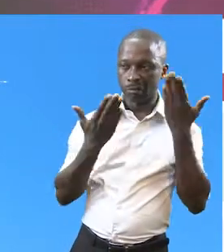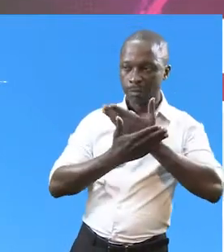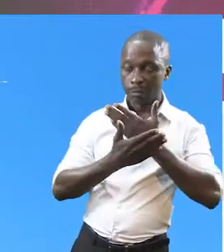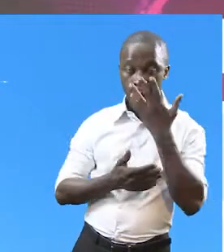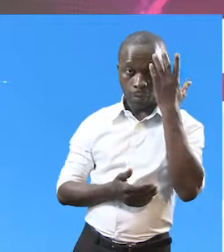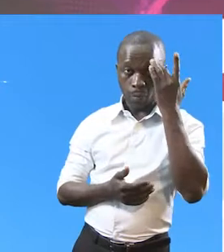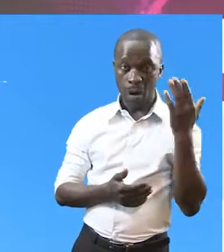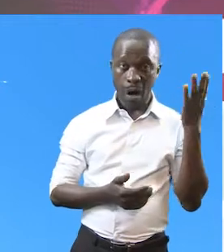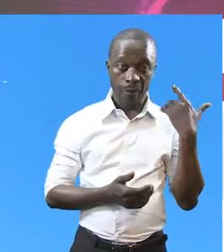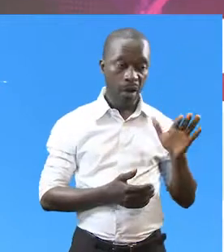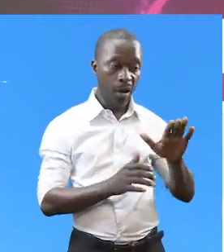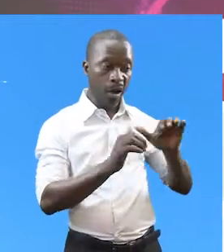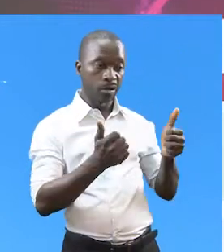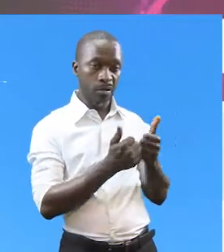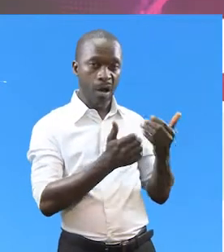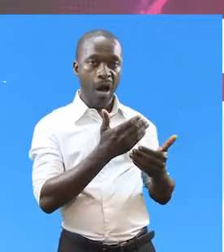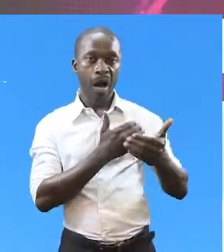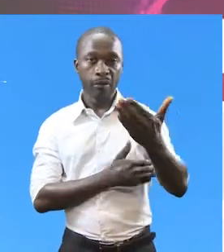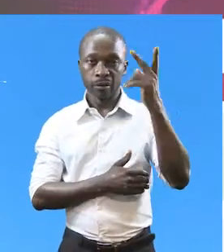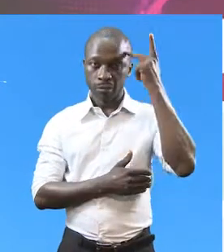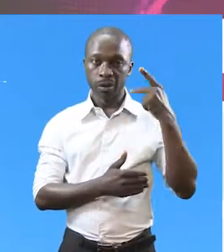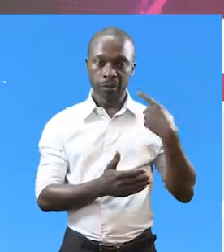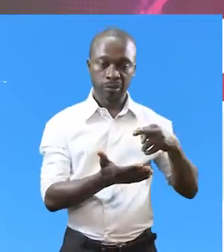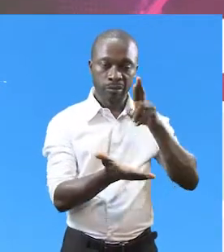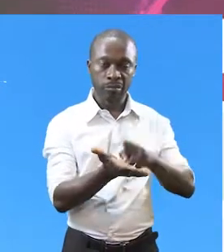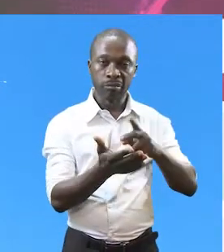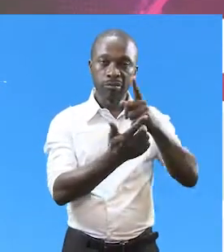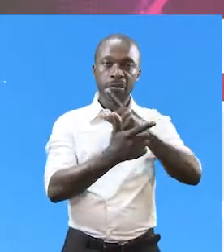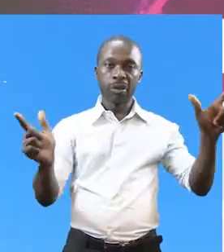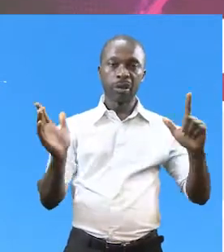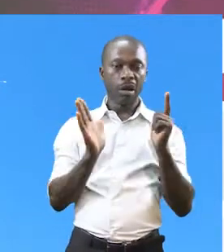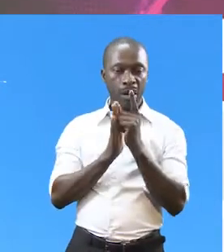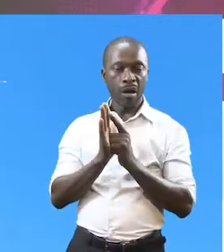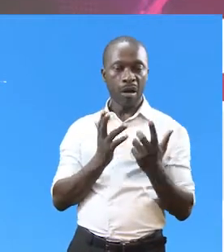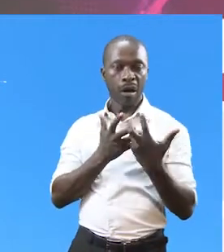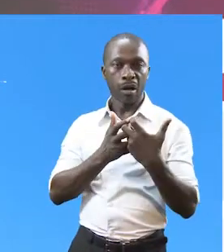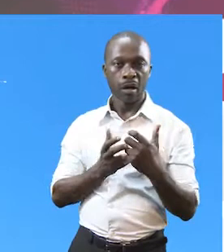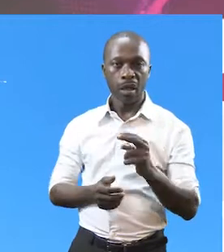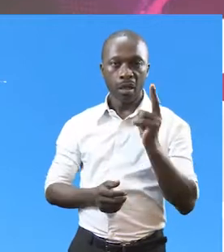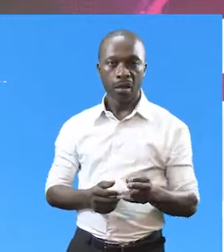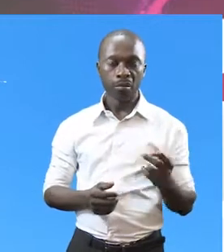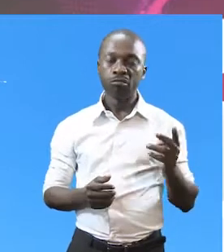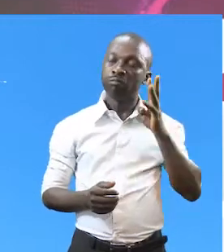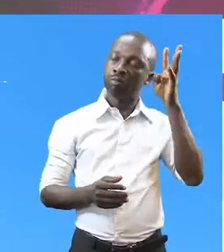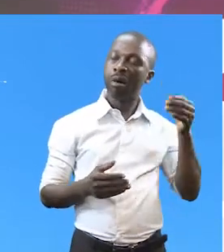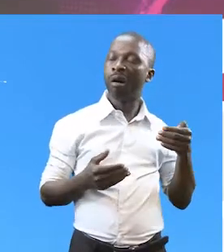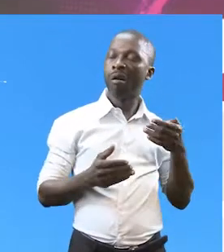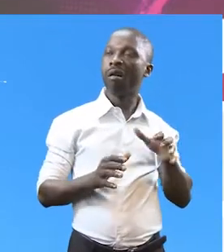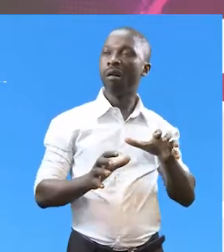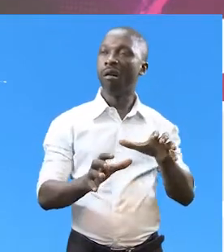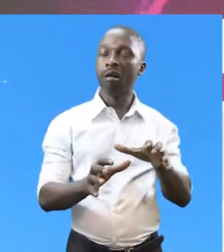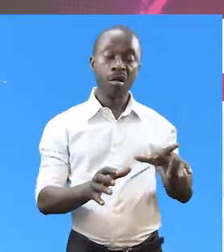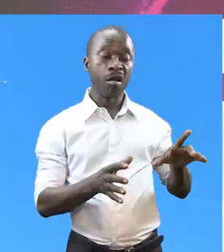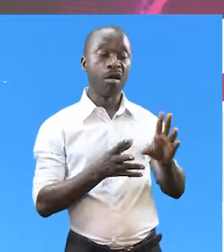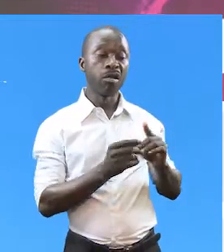de ce mouvement illégal vont à l'encontre des idéaux de paix, d'unité et d'intégration nationale